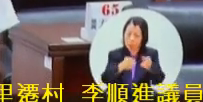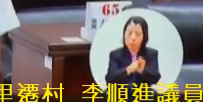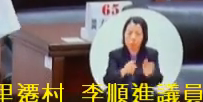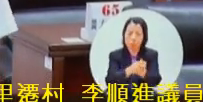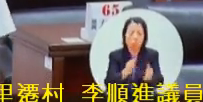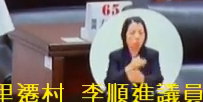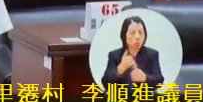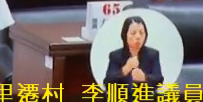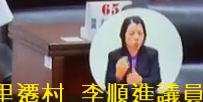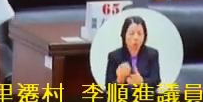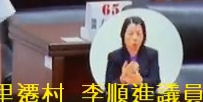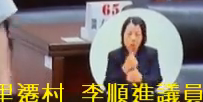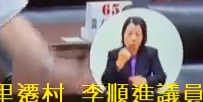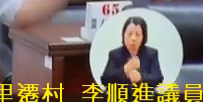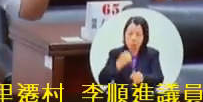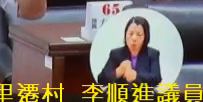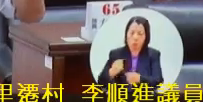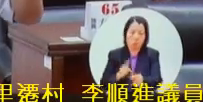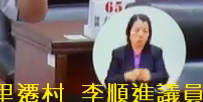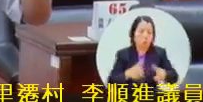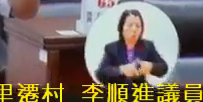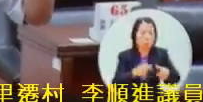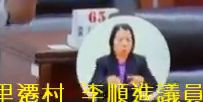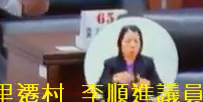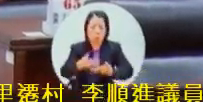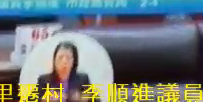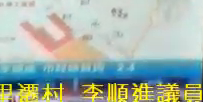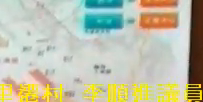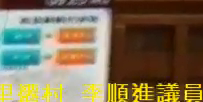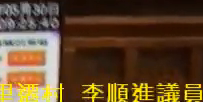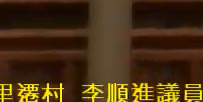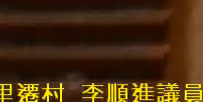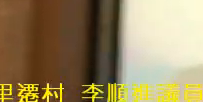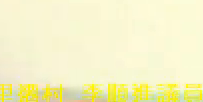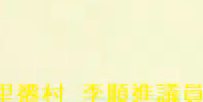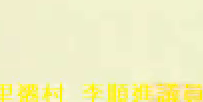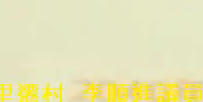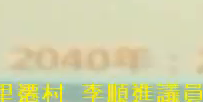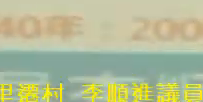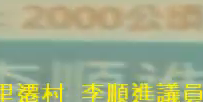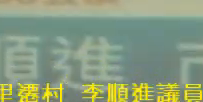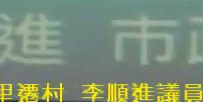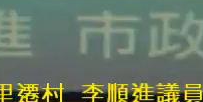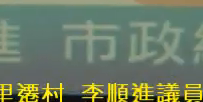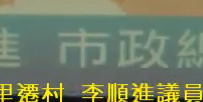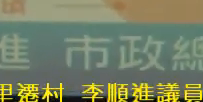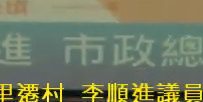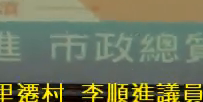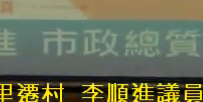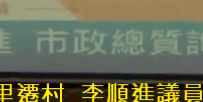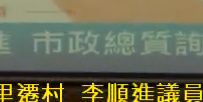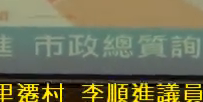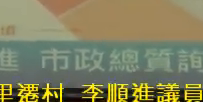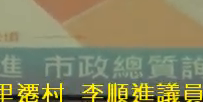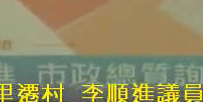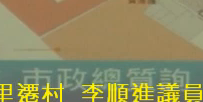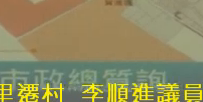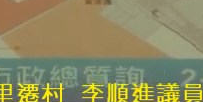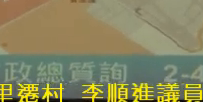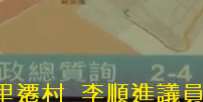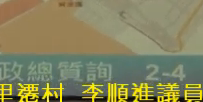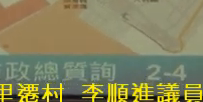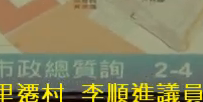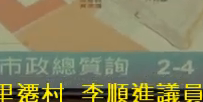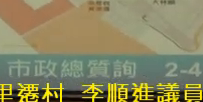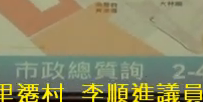中心，就是因为这个策略。让我们的南高雄，让我们的前镇小港名言 陷入了我们货柜大卡车以及工